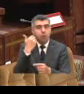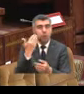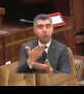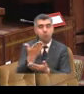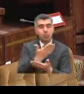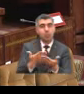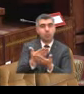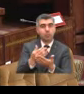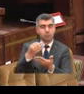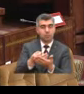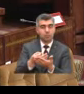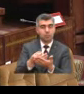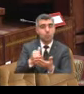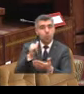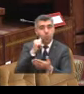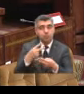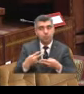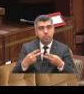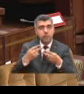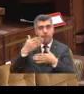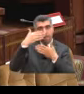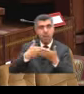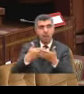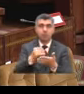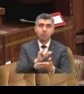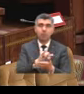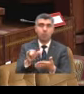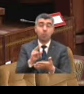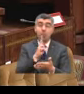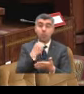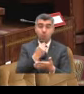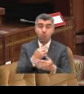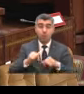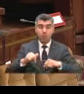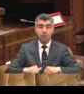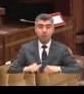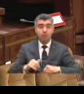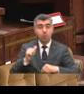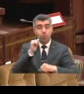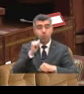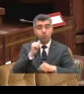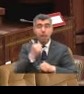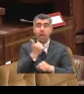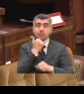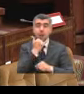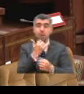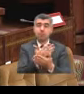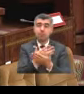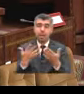المغاربه، لانه الحكومه مداخله ديال السيده الوزيره مع الاسف فيها مغالطات كثيره، وتقوم بمقارنه